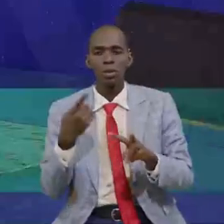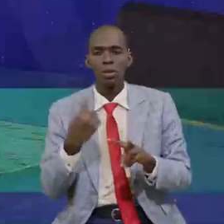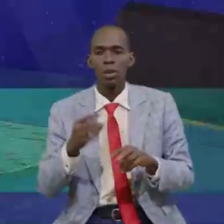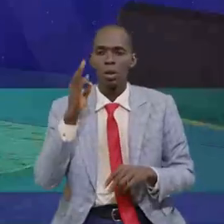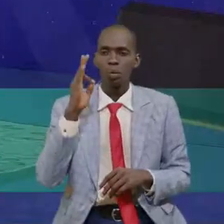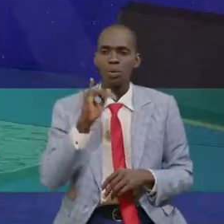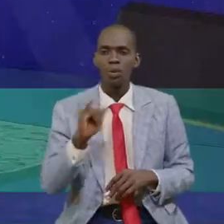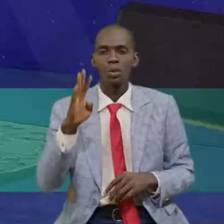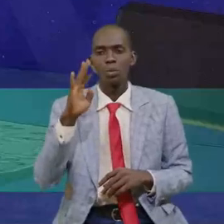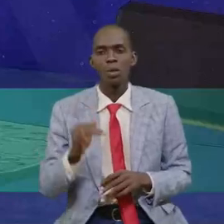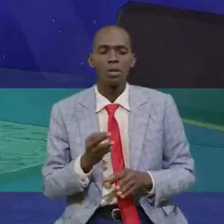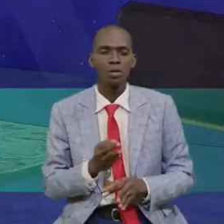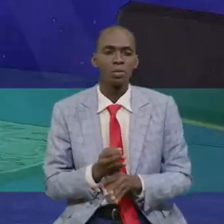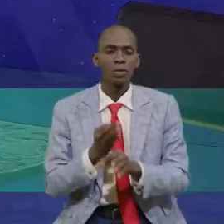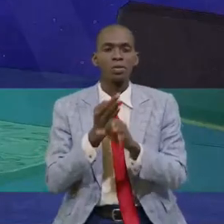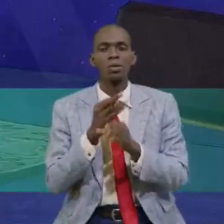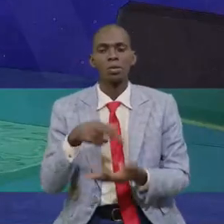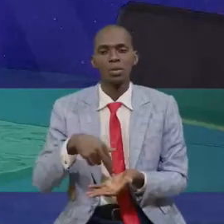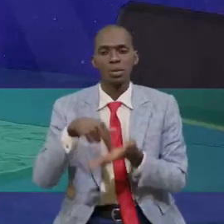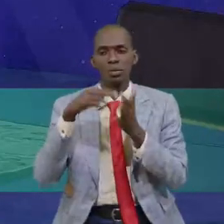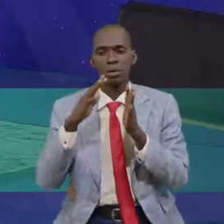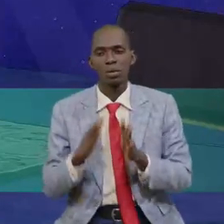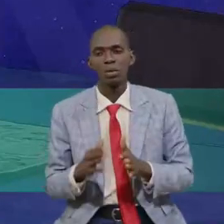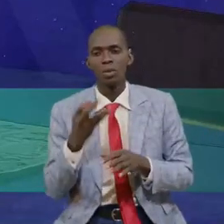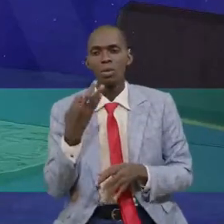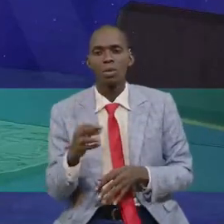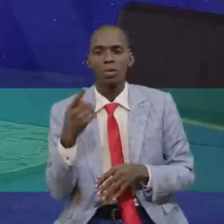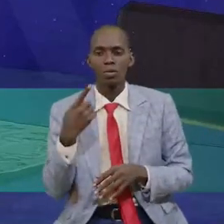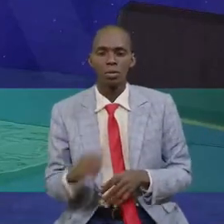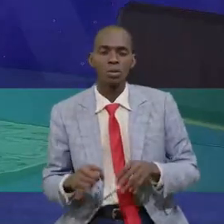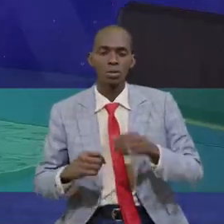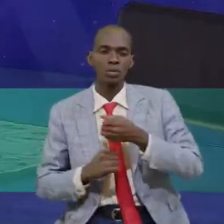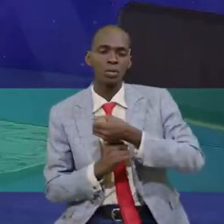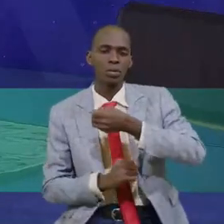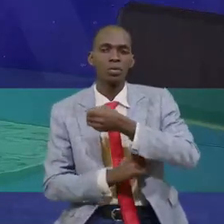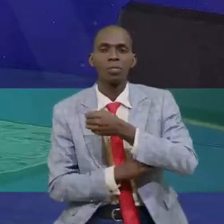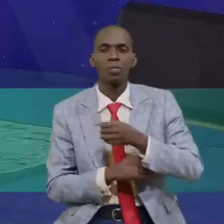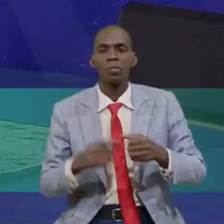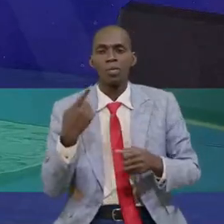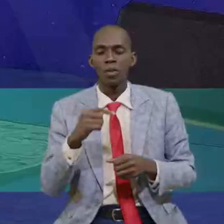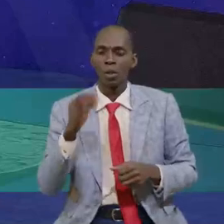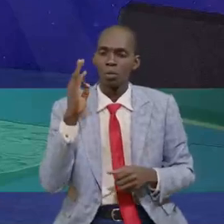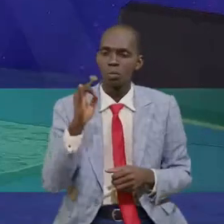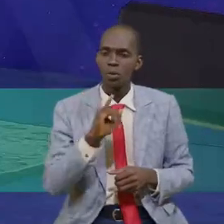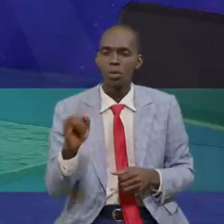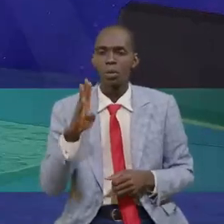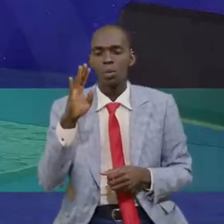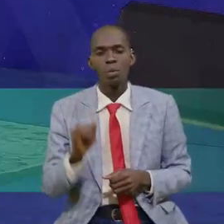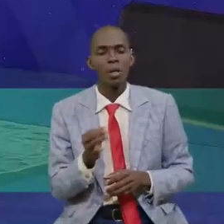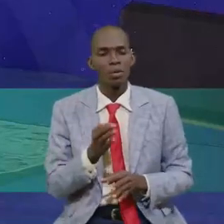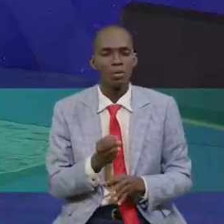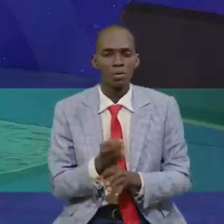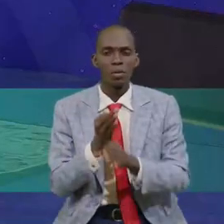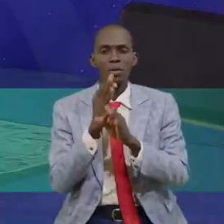Deuxième élément, la prédication par les ambassadeurs fidèles de la fondation. La